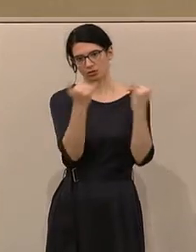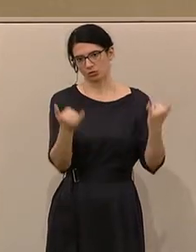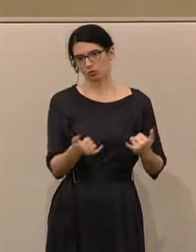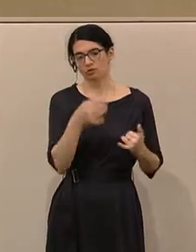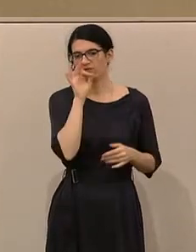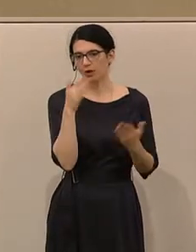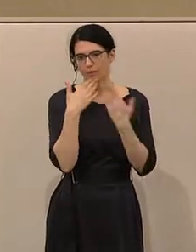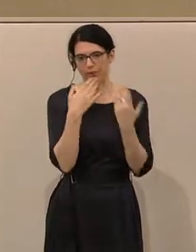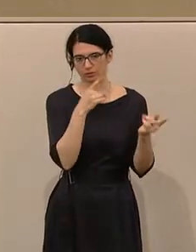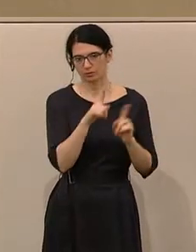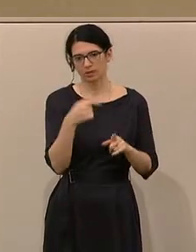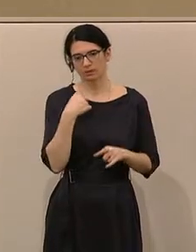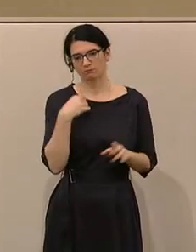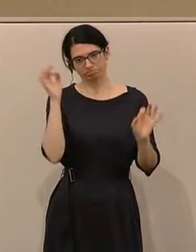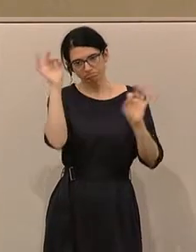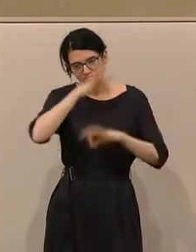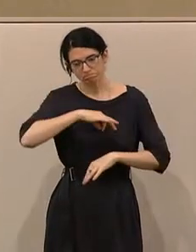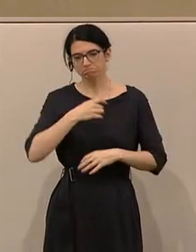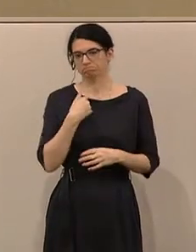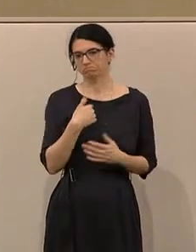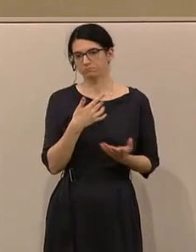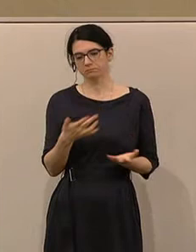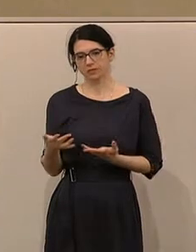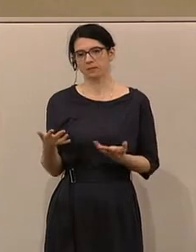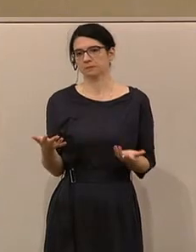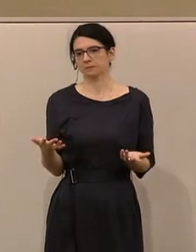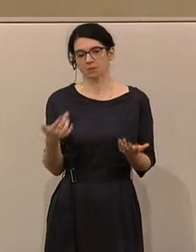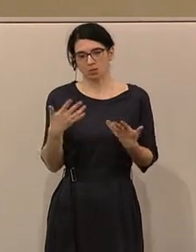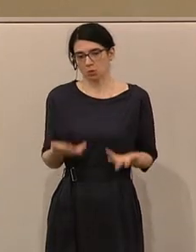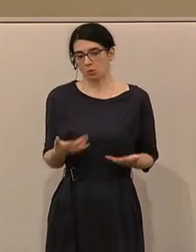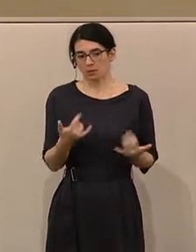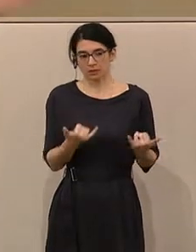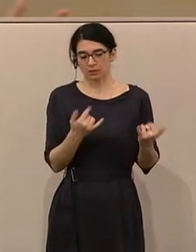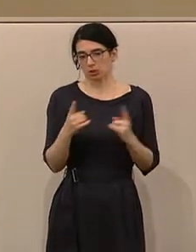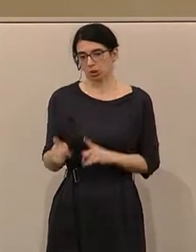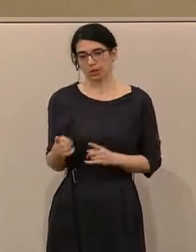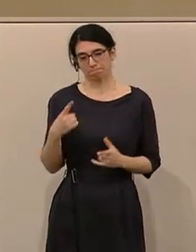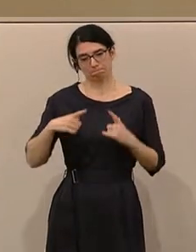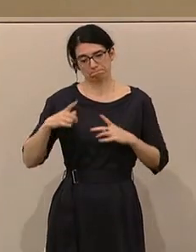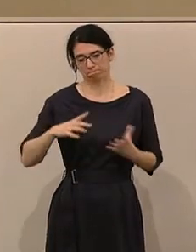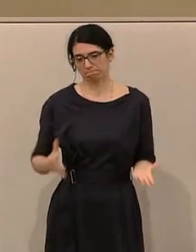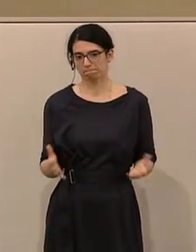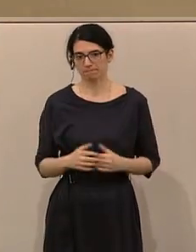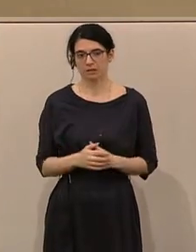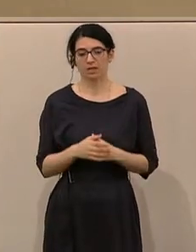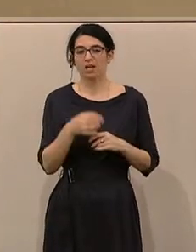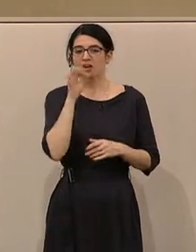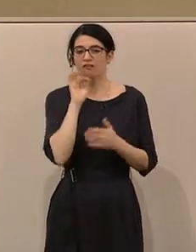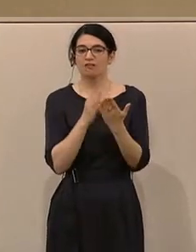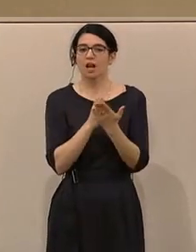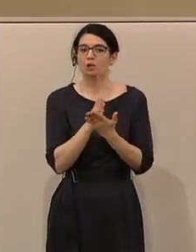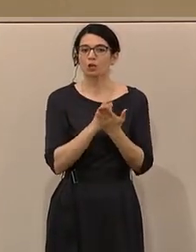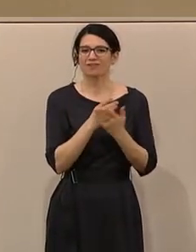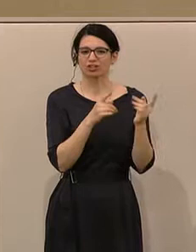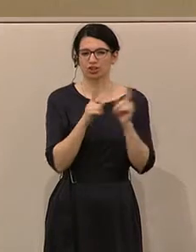das betrübt mich, das halte ich für äußerst bedauerlich, dass das so ist. Die Frauenservicestellen, die von Pamela